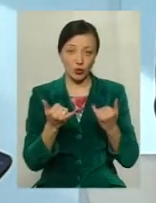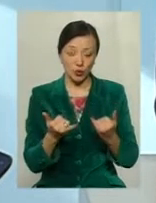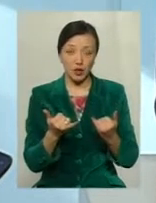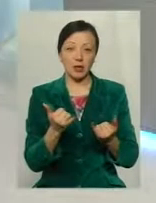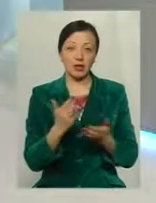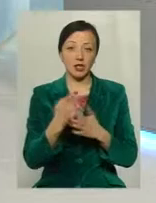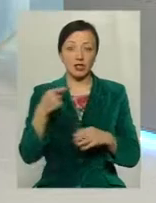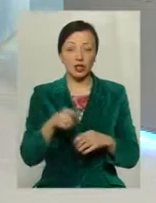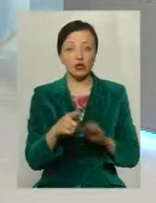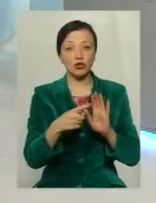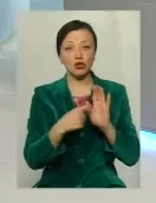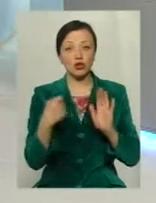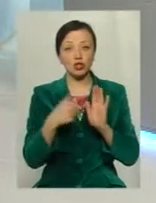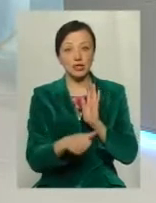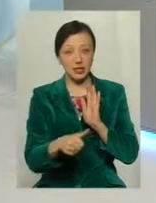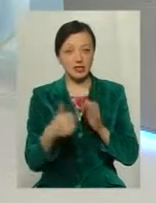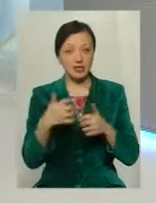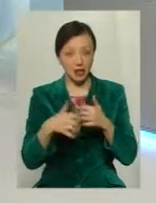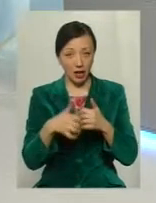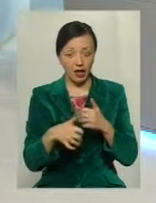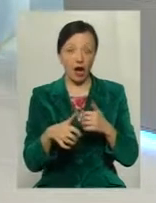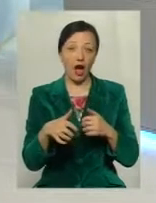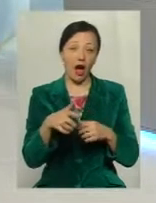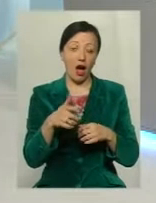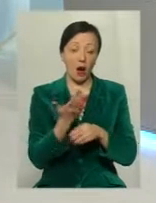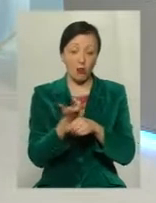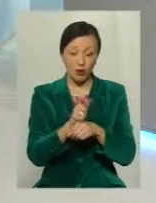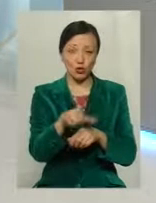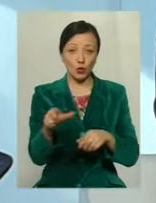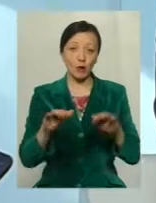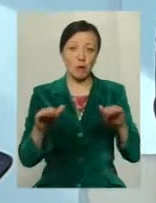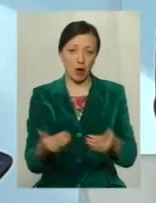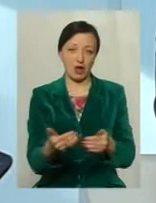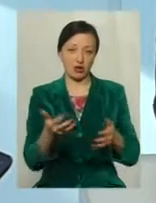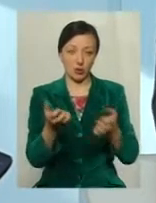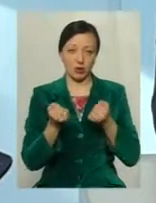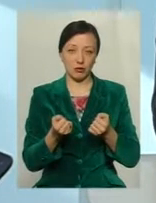області 410 тисяч пенсіонерів. Із них